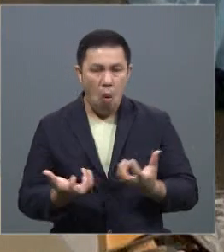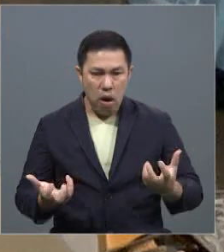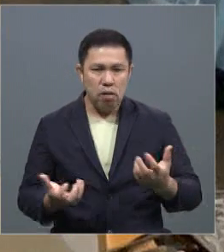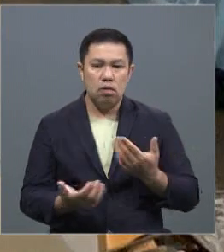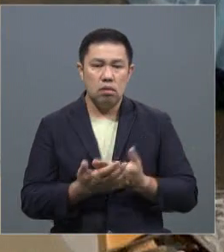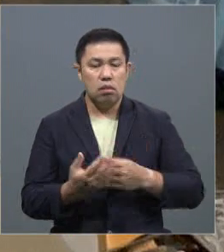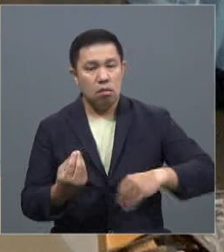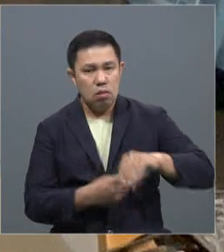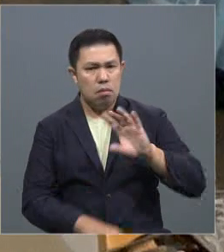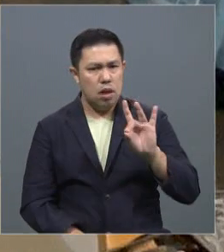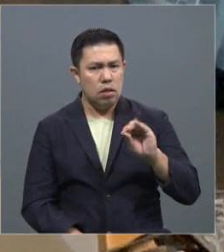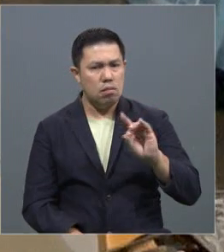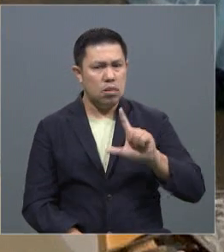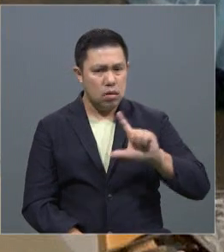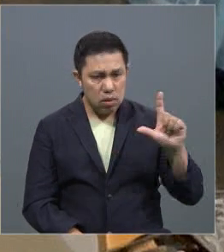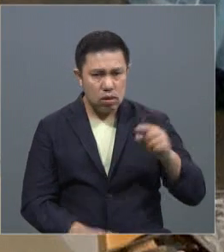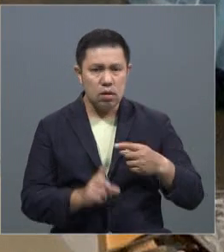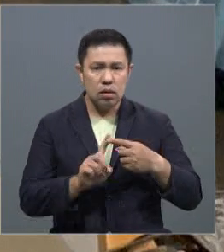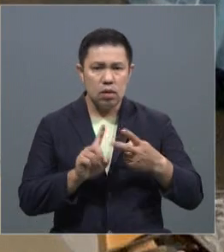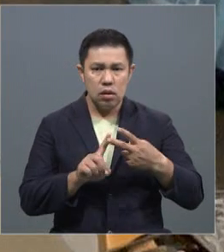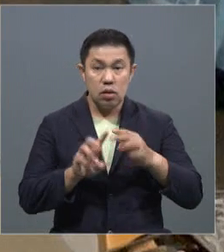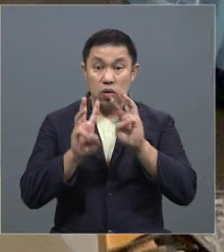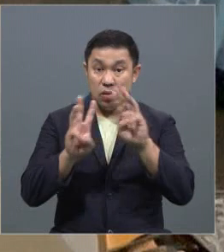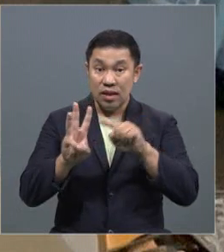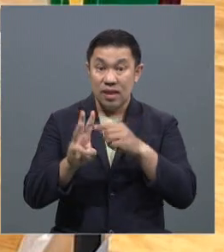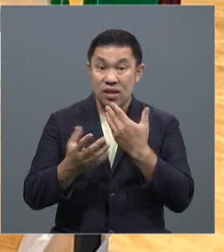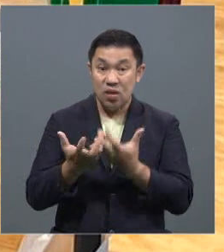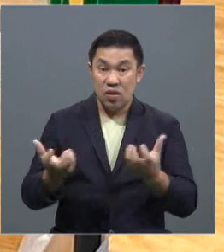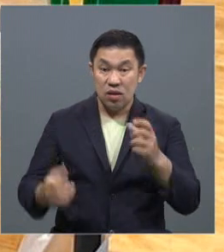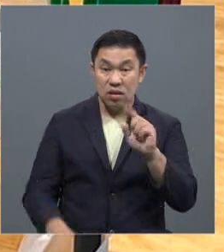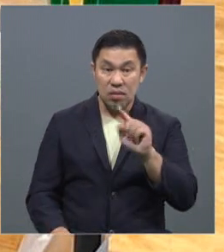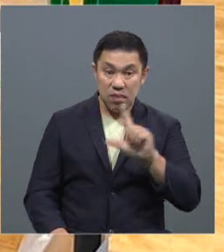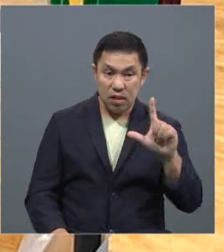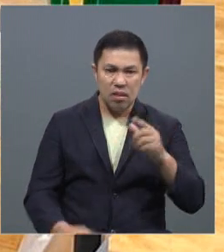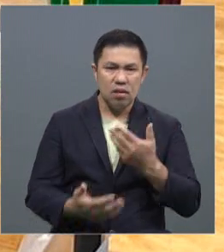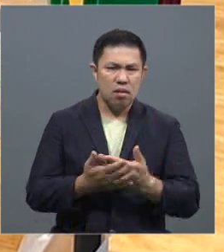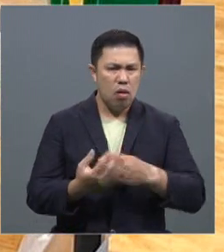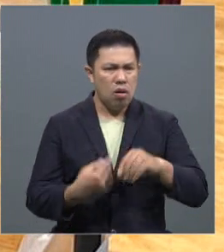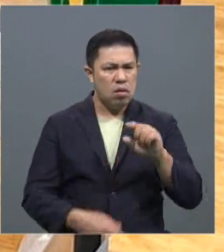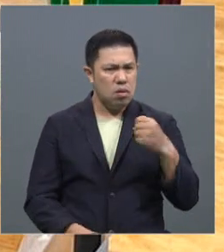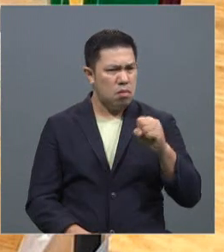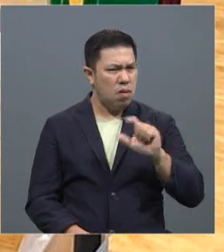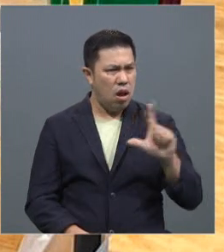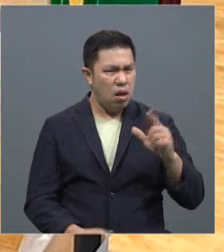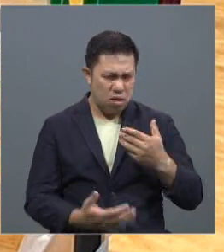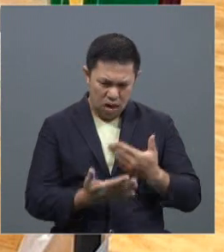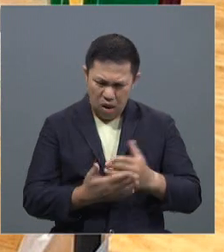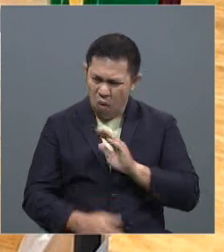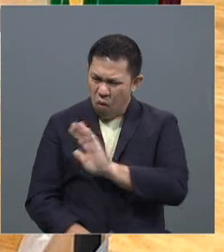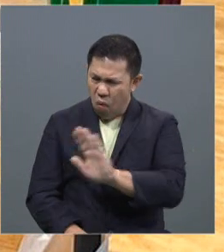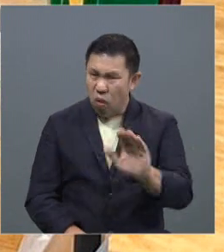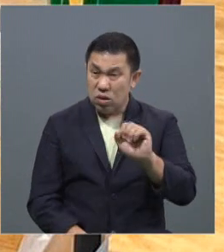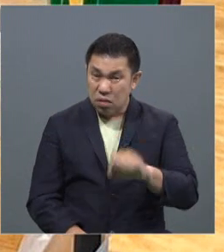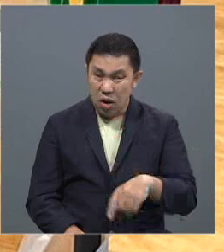หมุนเวียน 80ล้านอย่างเงี้ยอีกเว็บนึงเจอทรัพย์สิน 20ล้านบเงินหมุนเวียน 10ล้านบล้านเงินของพวกเราทั้งนั้นนะ